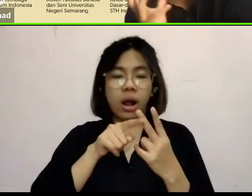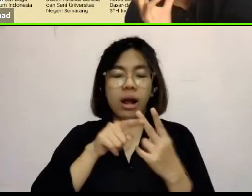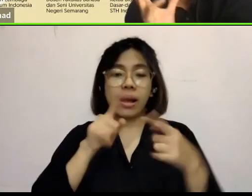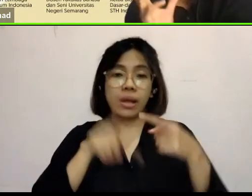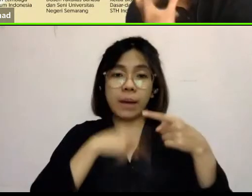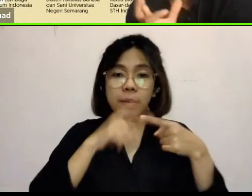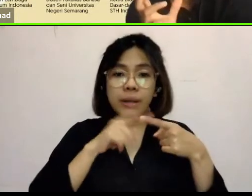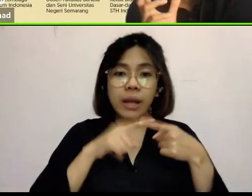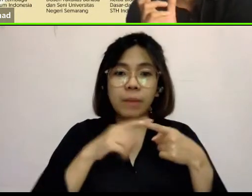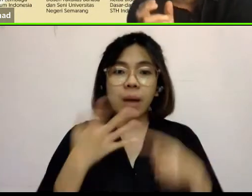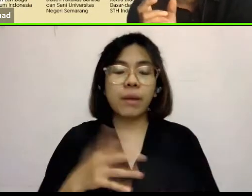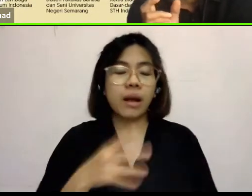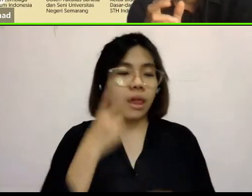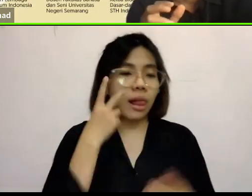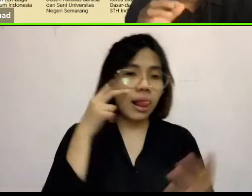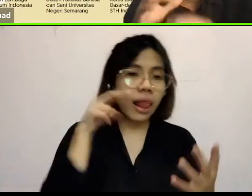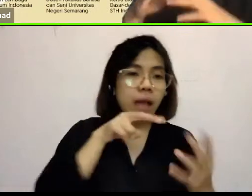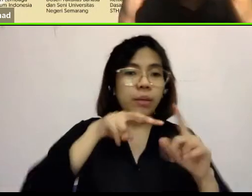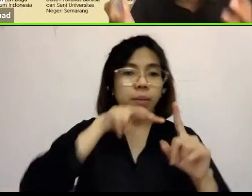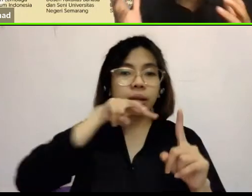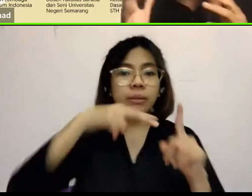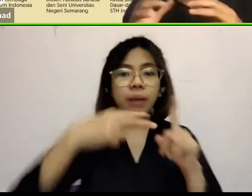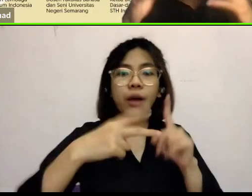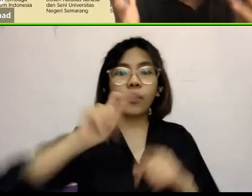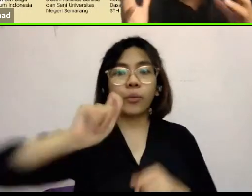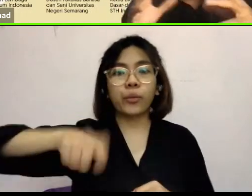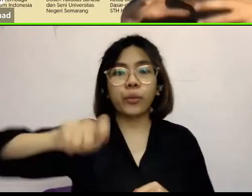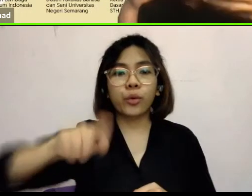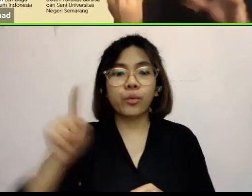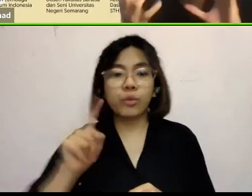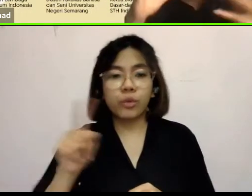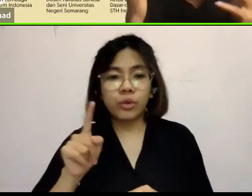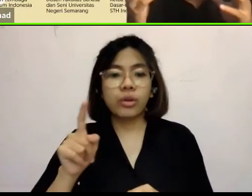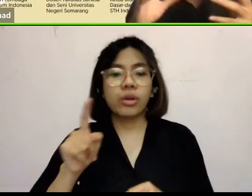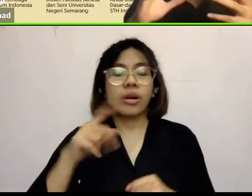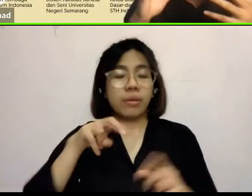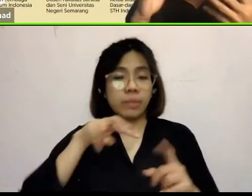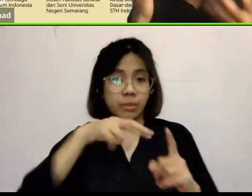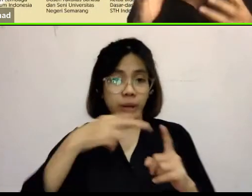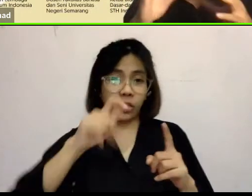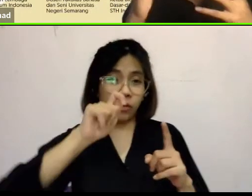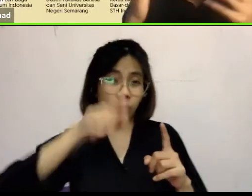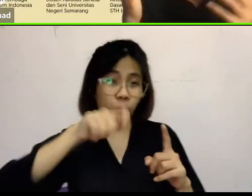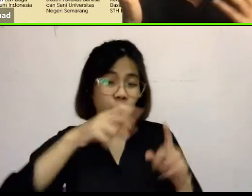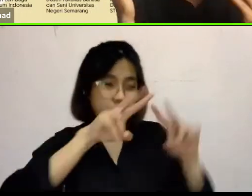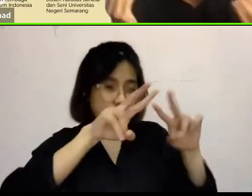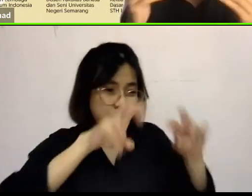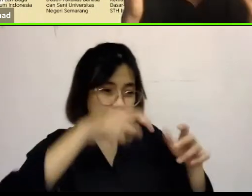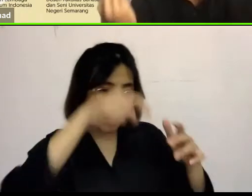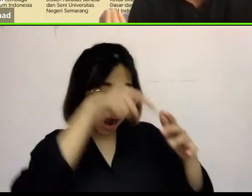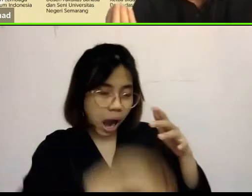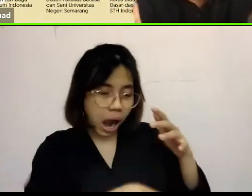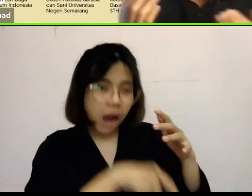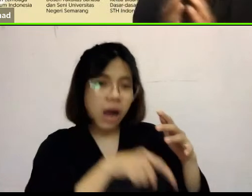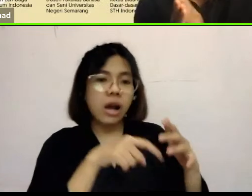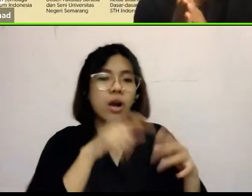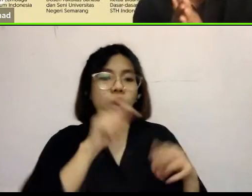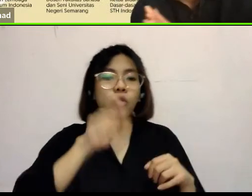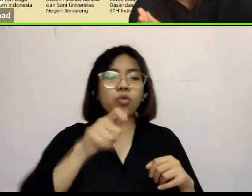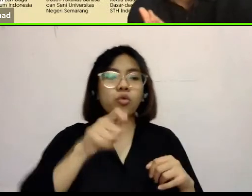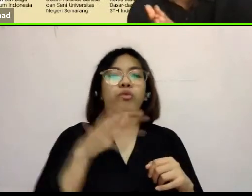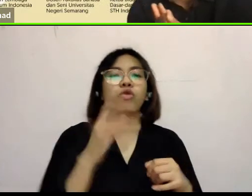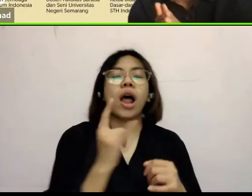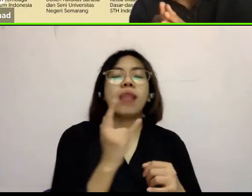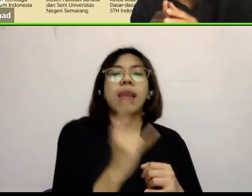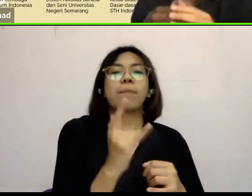hukum itu sendiri adalah jadi inheren gitu di dalamnya ya Ya aku tahu tak putih Jadi pada dasarnya hukum itu udah udah begitu gitu